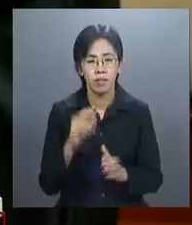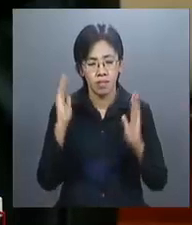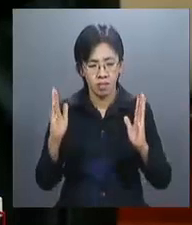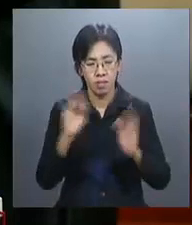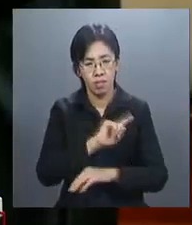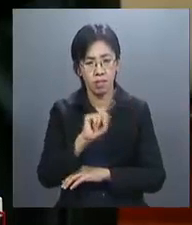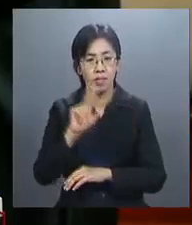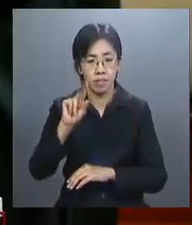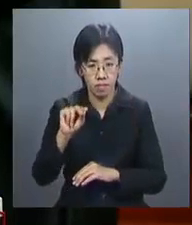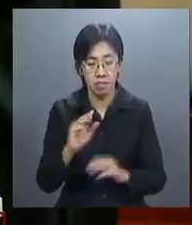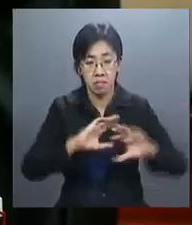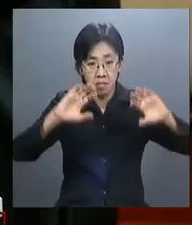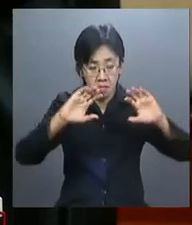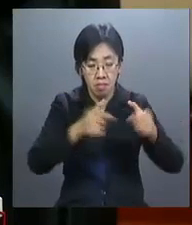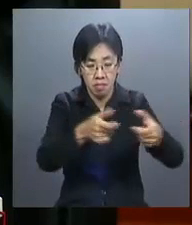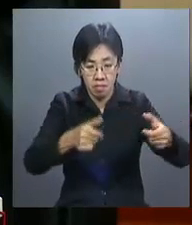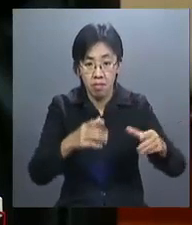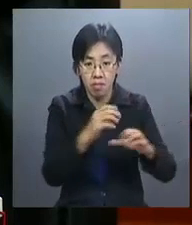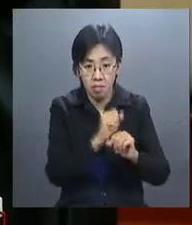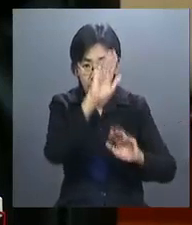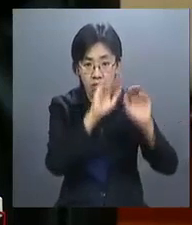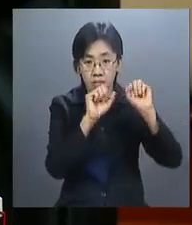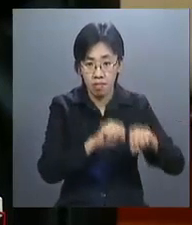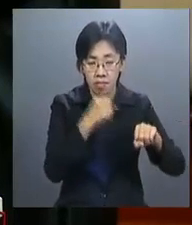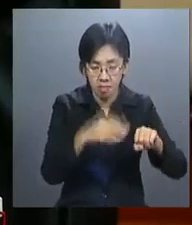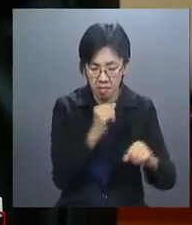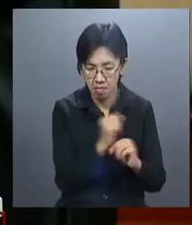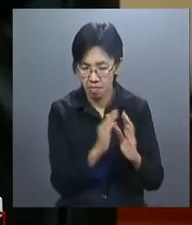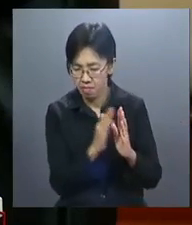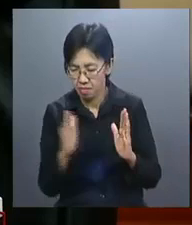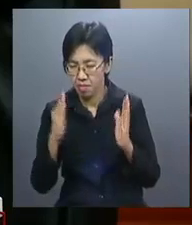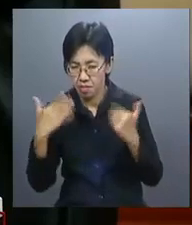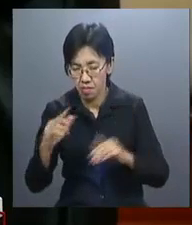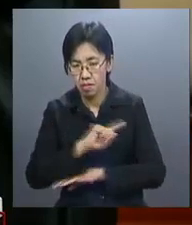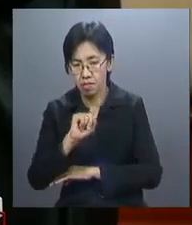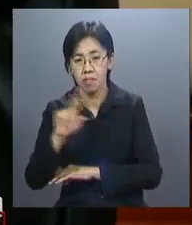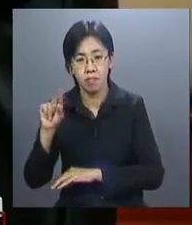นับแต่รัฐบาลได้รับรายงานผลการออกเสียงประชามติอย่างเป็นทางการ